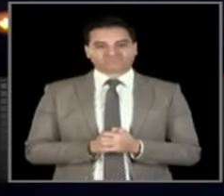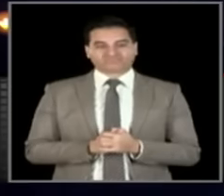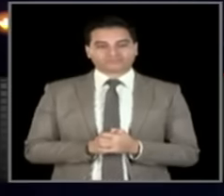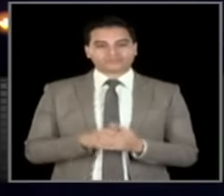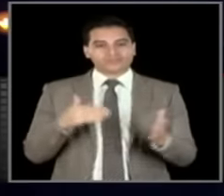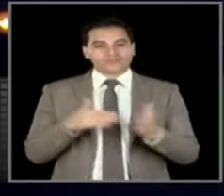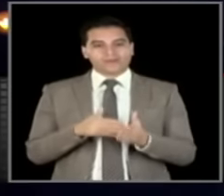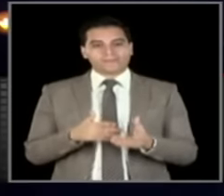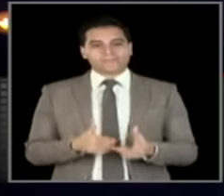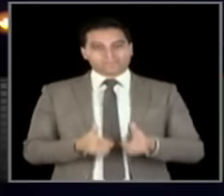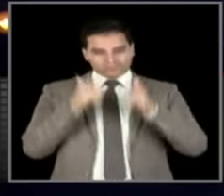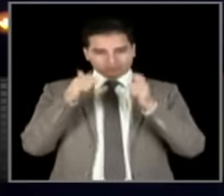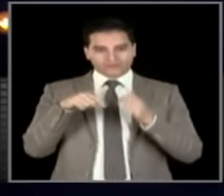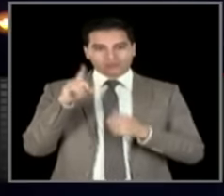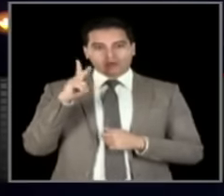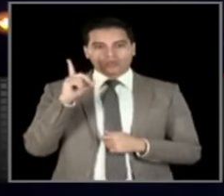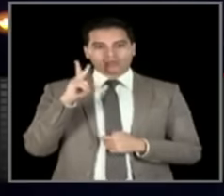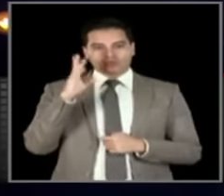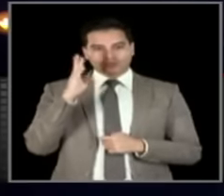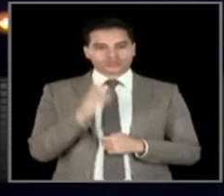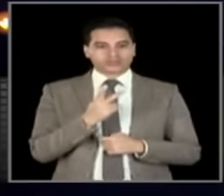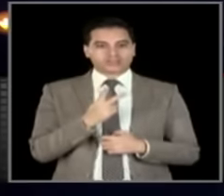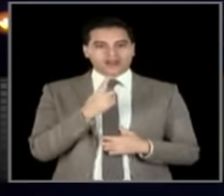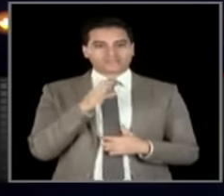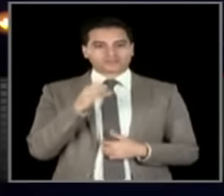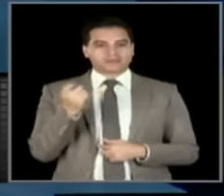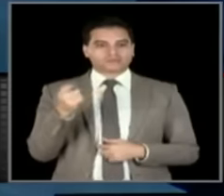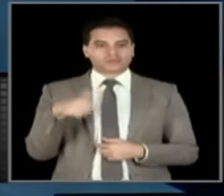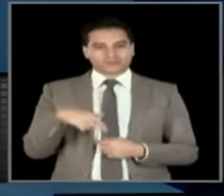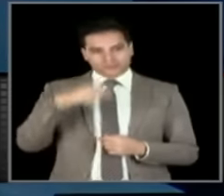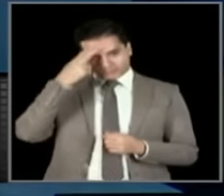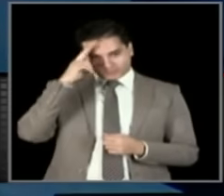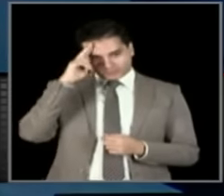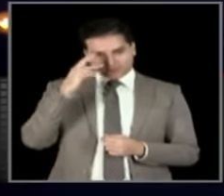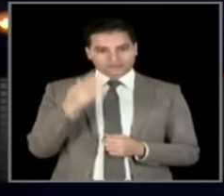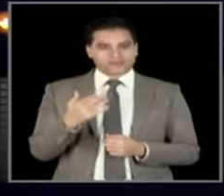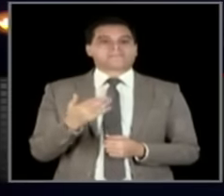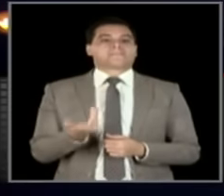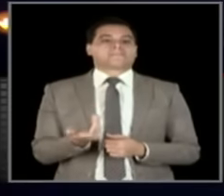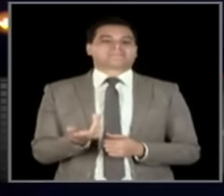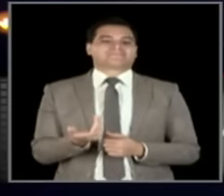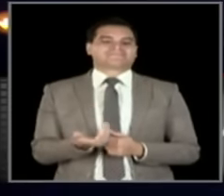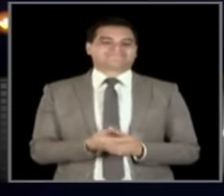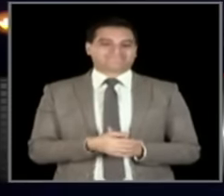تم اغتيال 21 فبراير 1965 مين؟ مارتن لوثر كينج. مالكوم